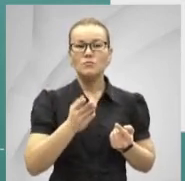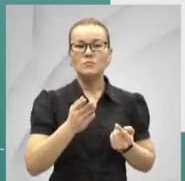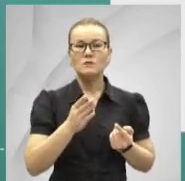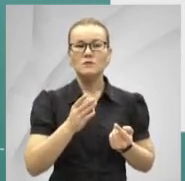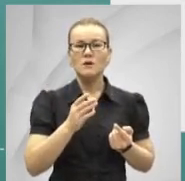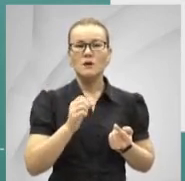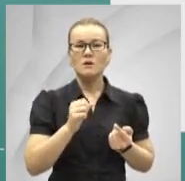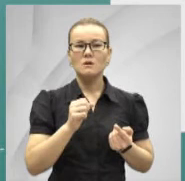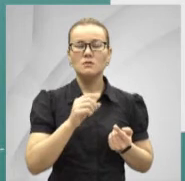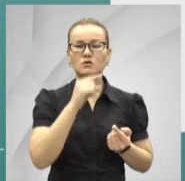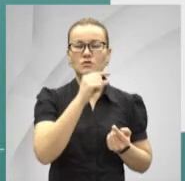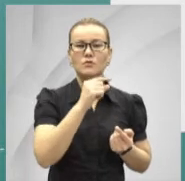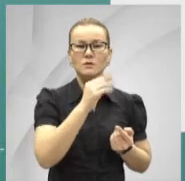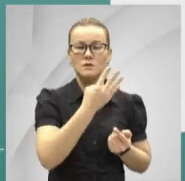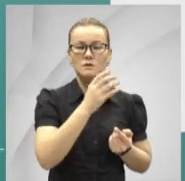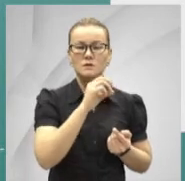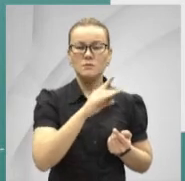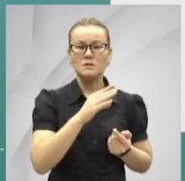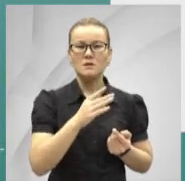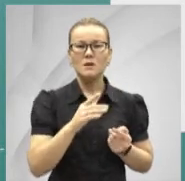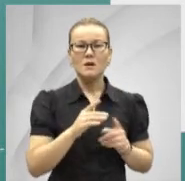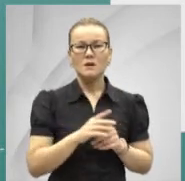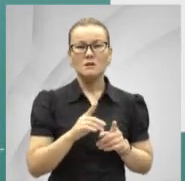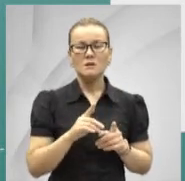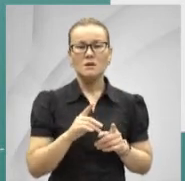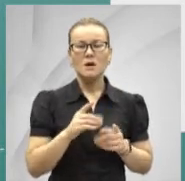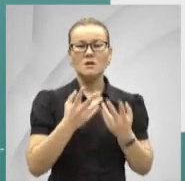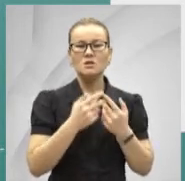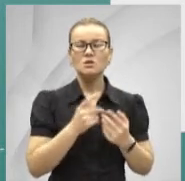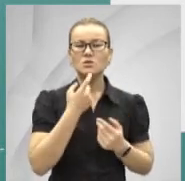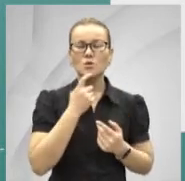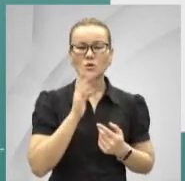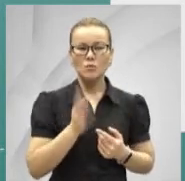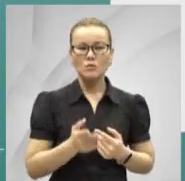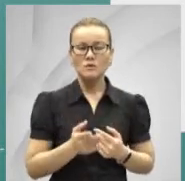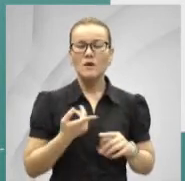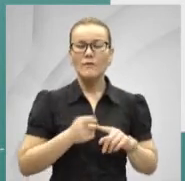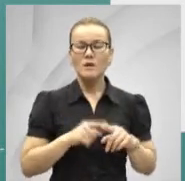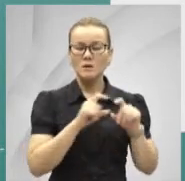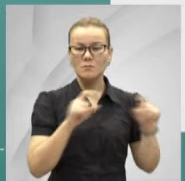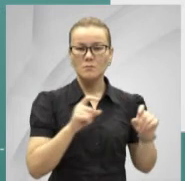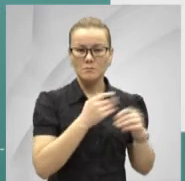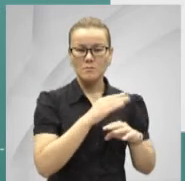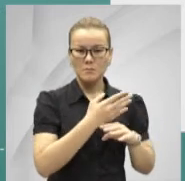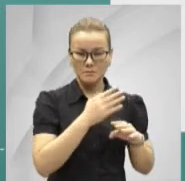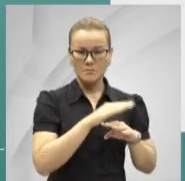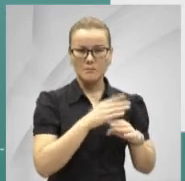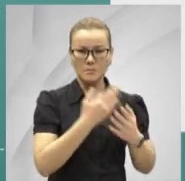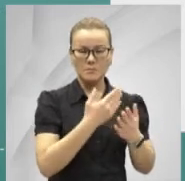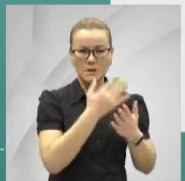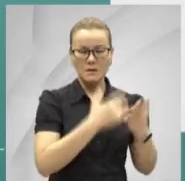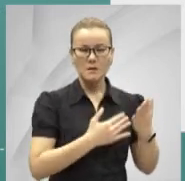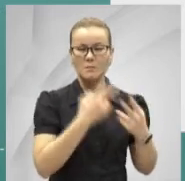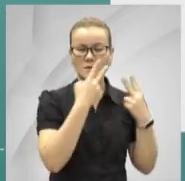степени, решить которое будет достаточно сложно. В этом примере, посмотрите,